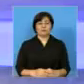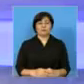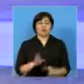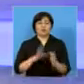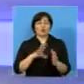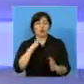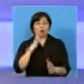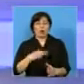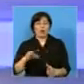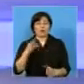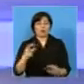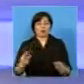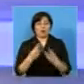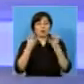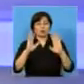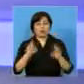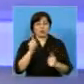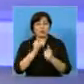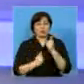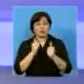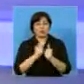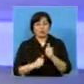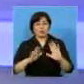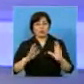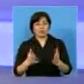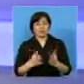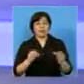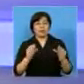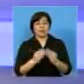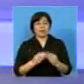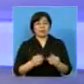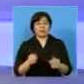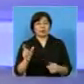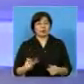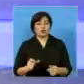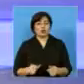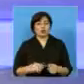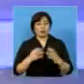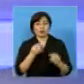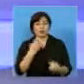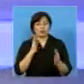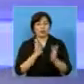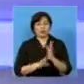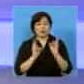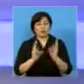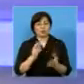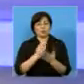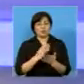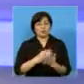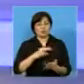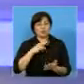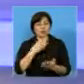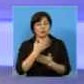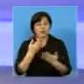Соңғы уақытта өңірде өрт оқиғалары жиілеп кеткен. Төтенше жағдайлар департаменті тұрғындардың қарапайым қауіпсіздік ережелеріне салғырт қарайтынын